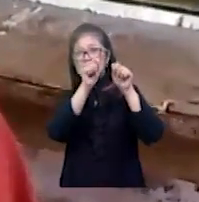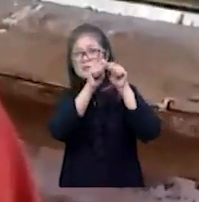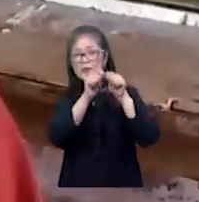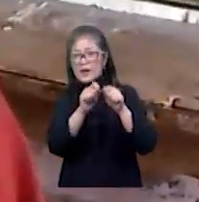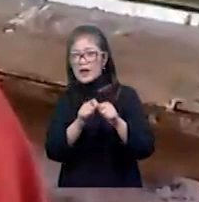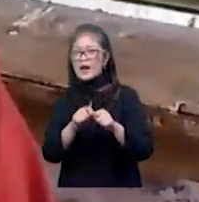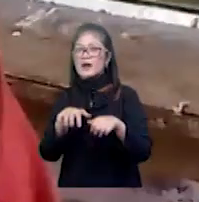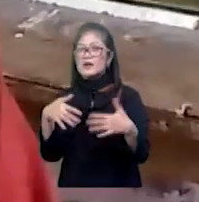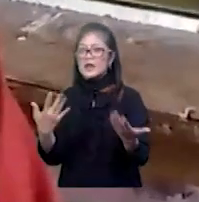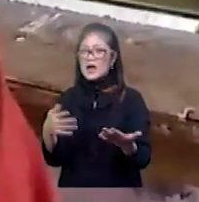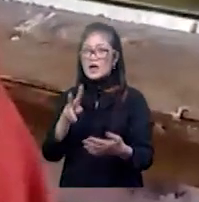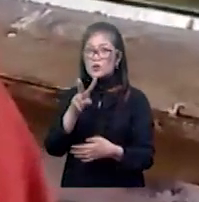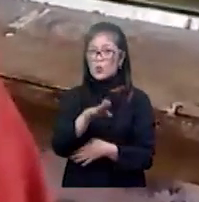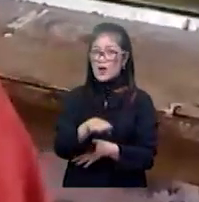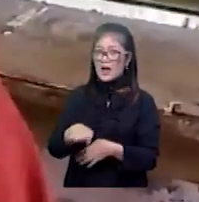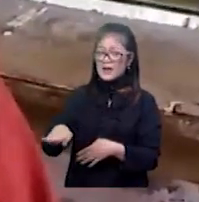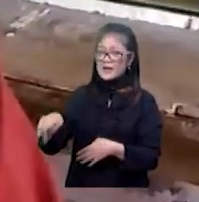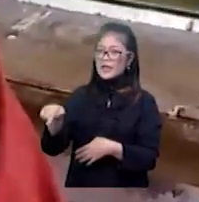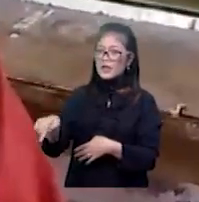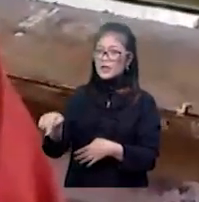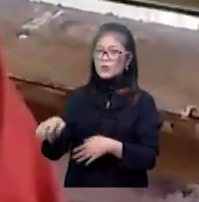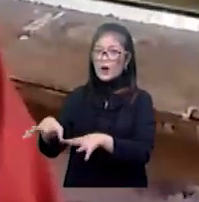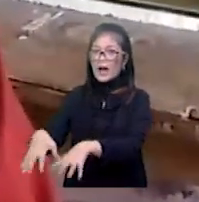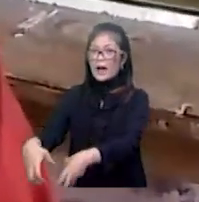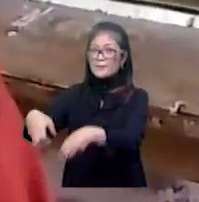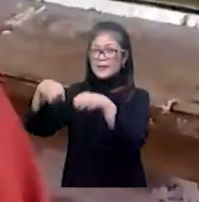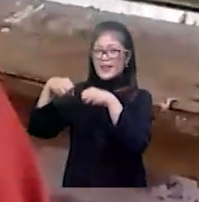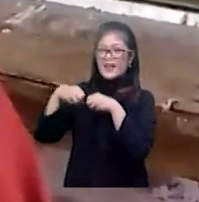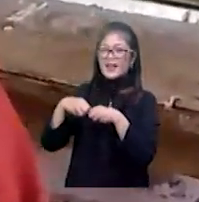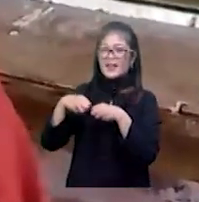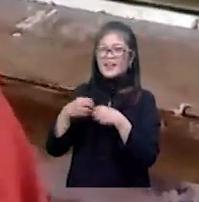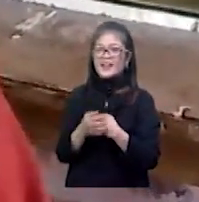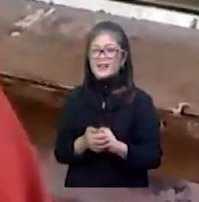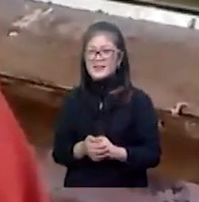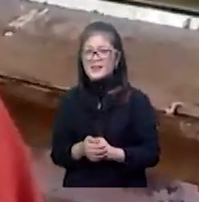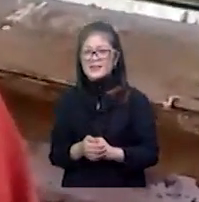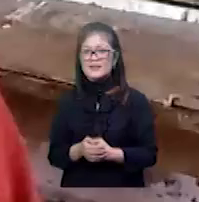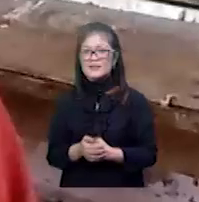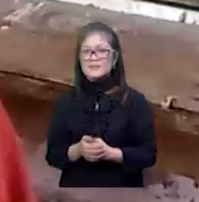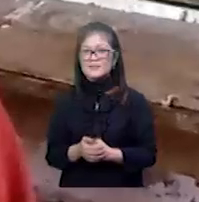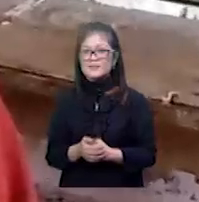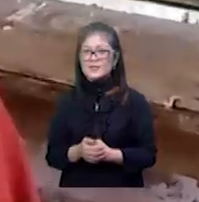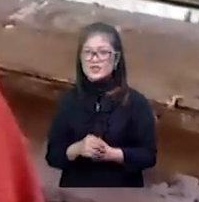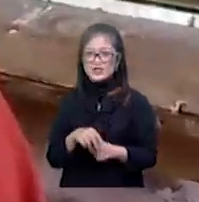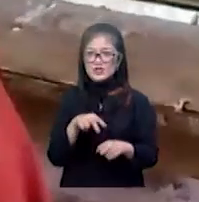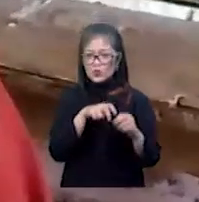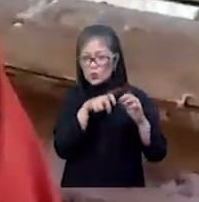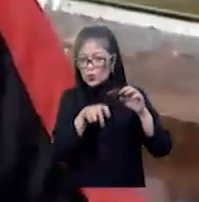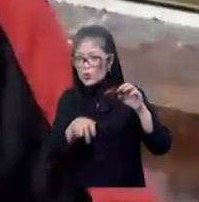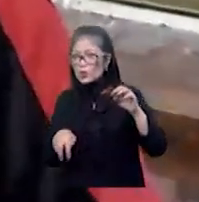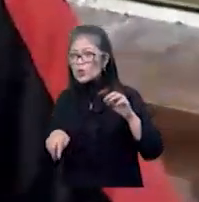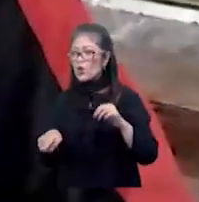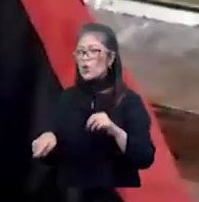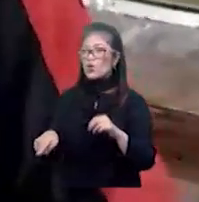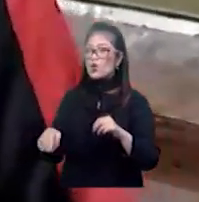rupanya silap saya di tanggonya. Di tanggo saya nggak tahu, begitu turun baru tunjukkan udah ada sepiring.